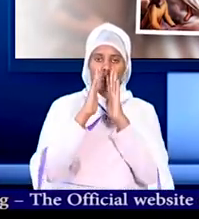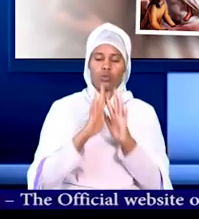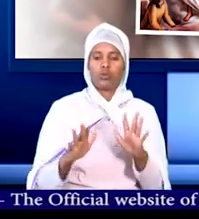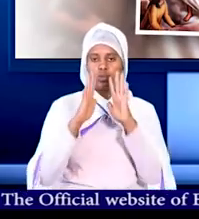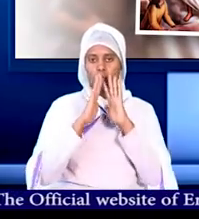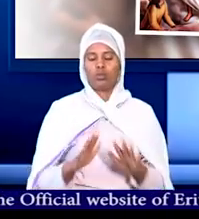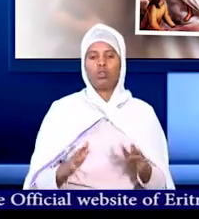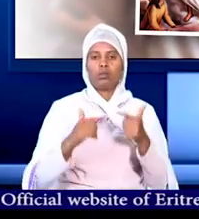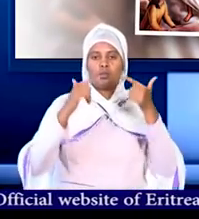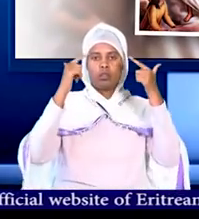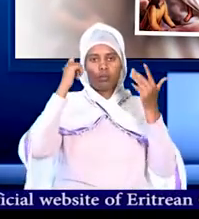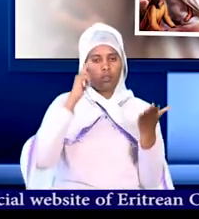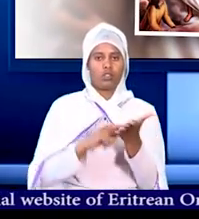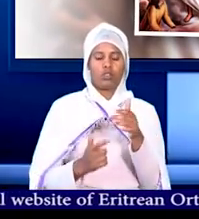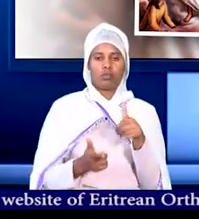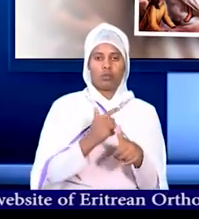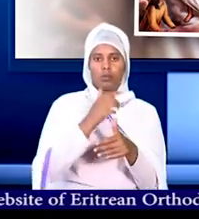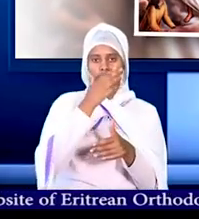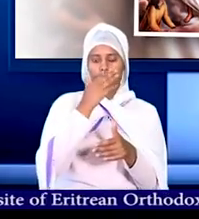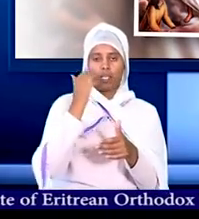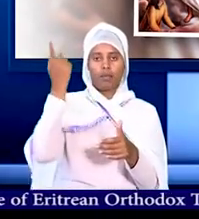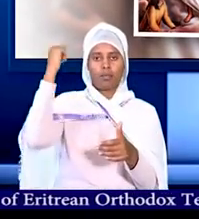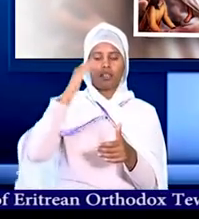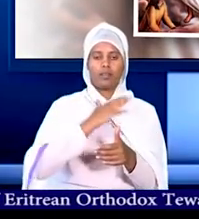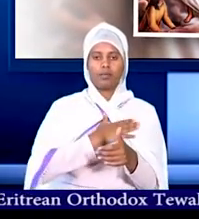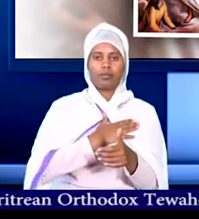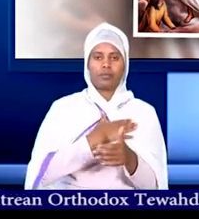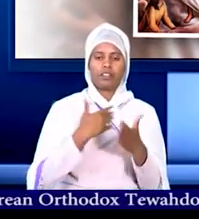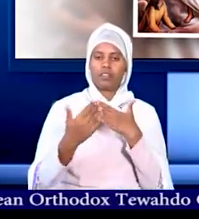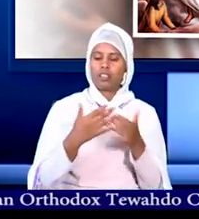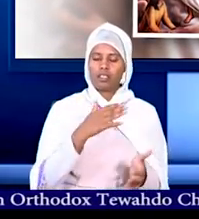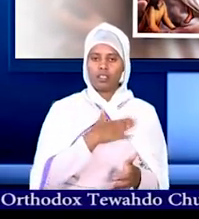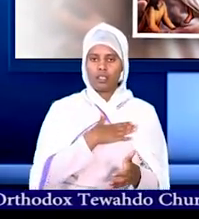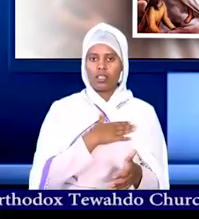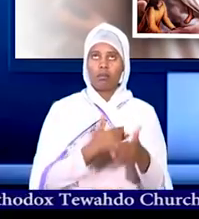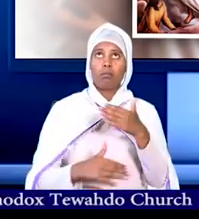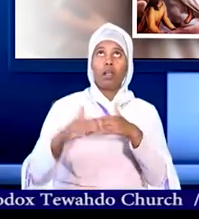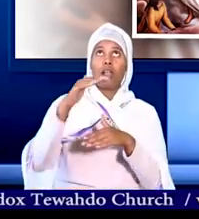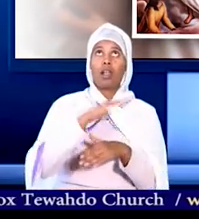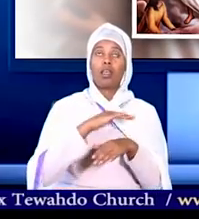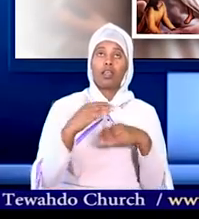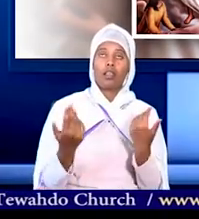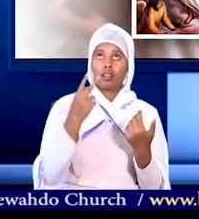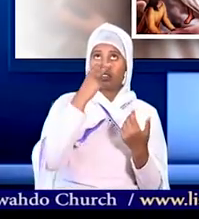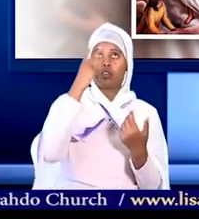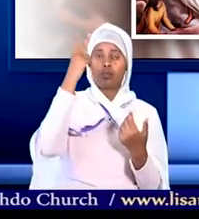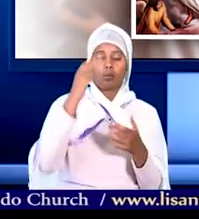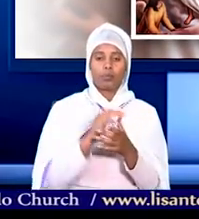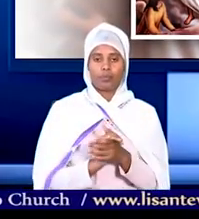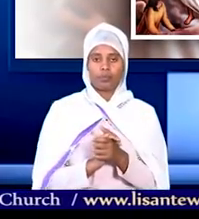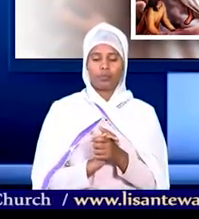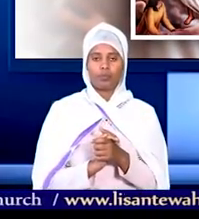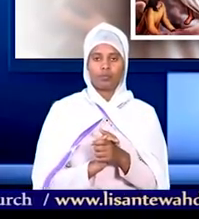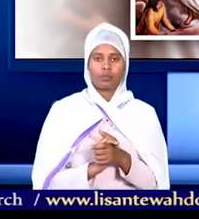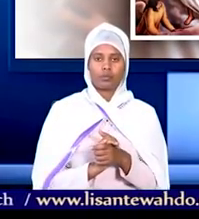6 ቅዱስ ቅዱስ እናበሎ መስግኑ ከመስግንዎ ጀመሩ። ኣምላኽና ፈጣሪና ብልዕልና ኣለኻ ዶ